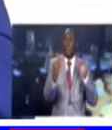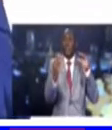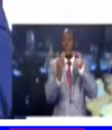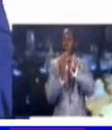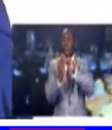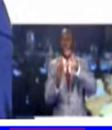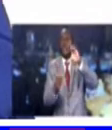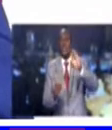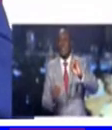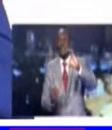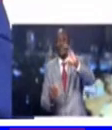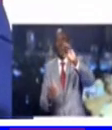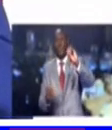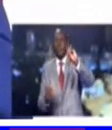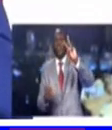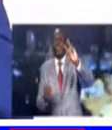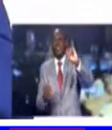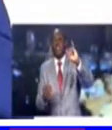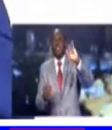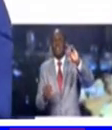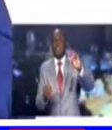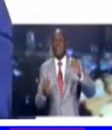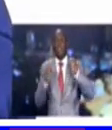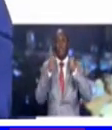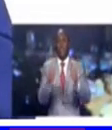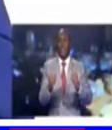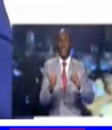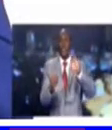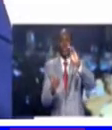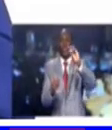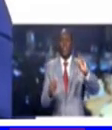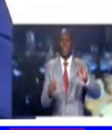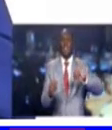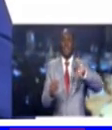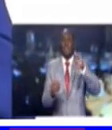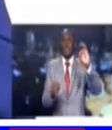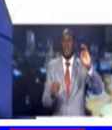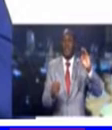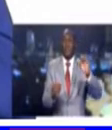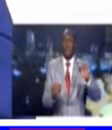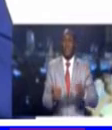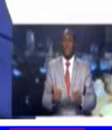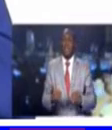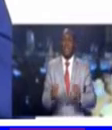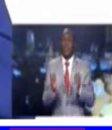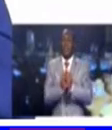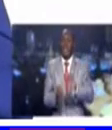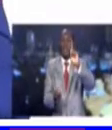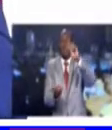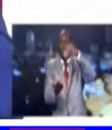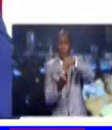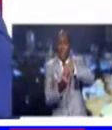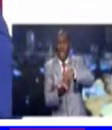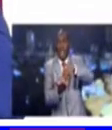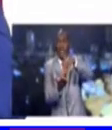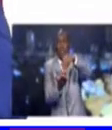de convives 19 force cauris 19 qui sera doté de 1000 milliards de francs